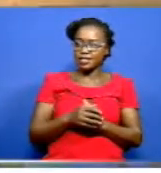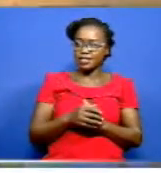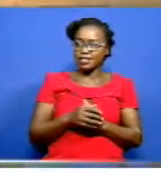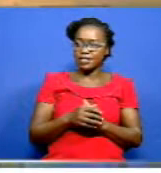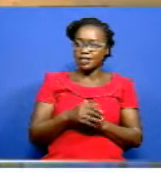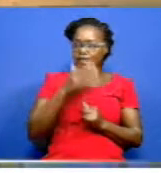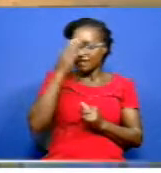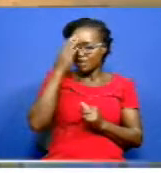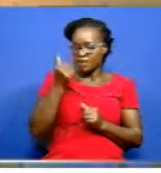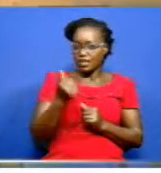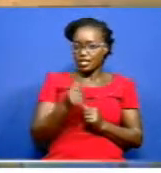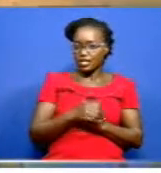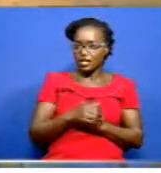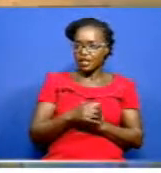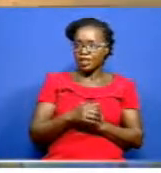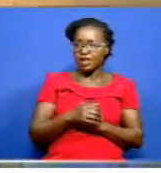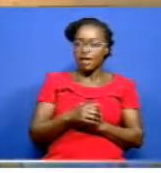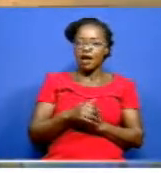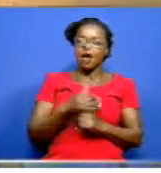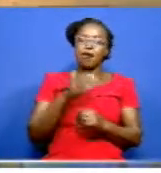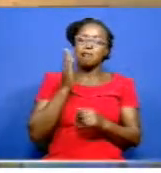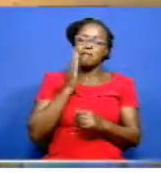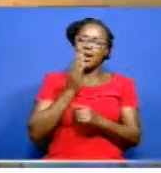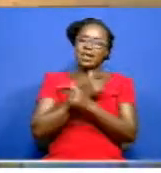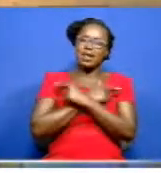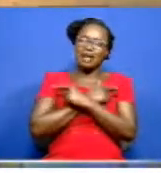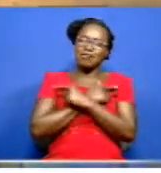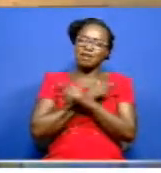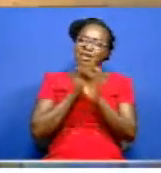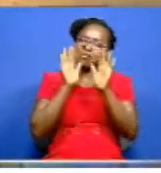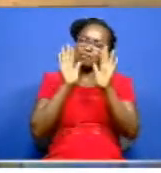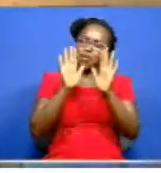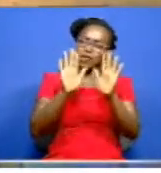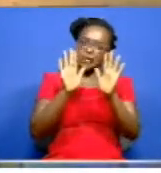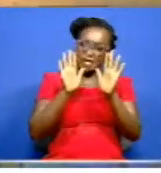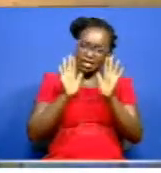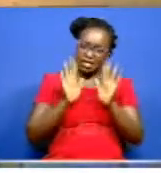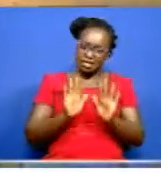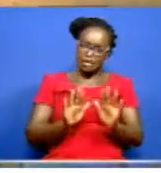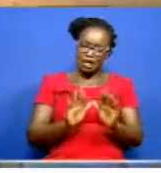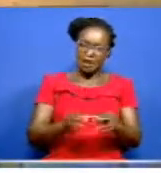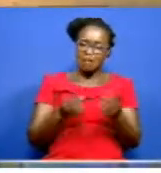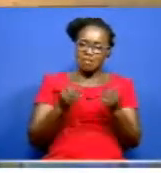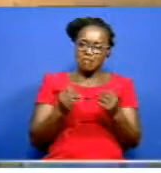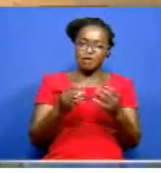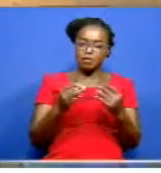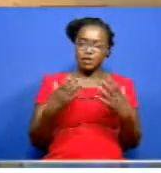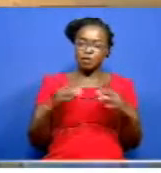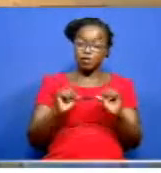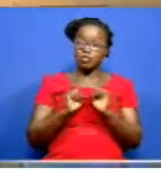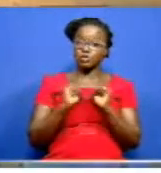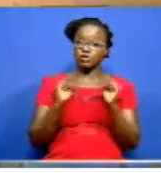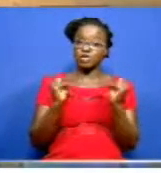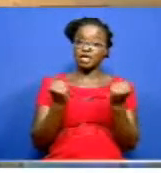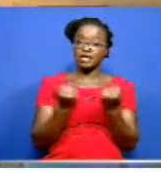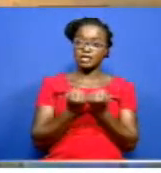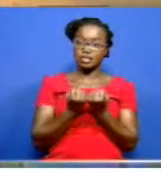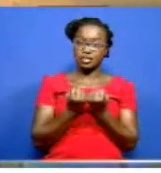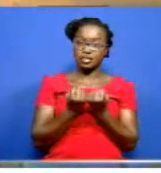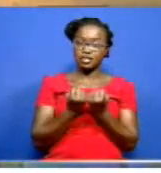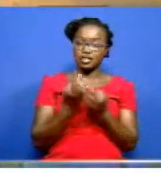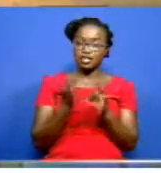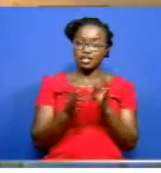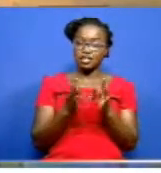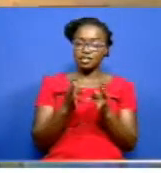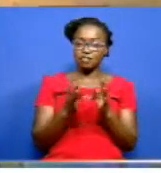sababu tunaweza sema penzi la mama ni muhimu sana. Ndio maana watu wengi kwa hii society, kama hauna